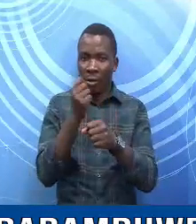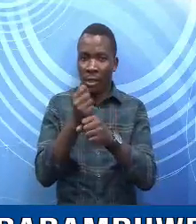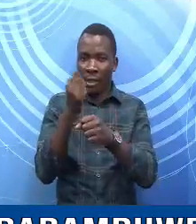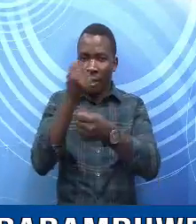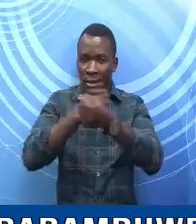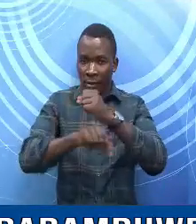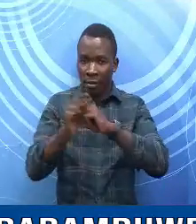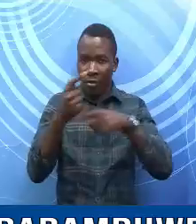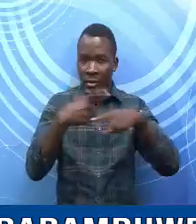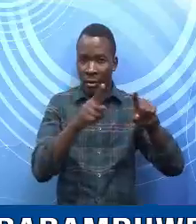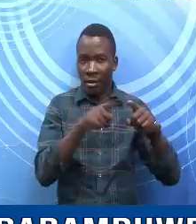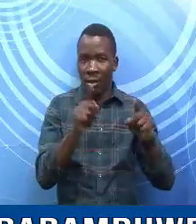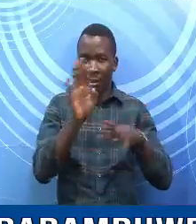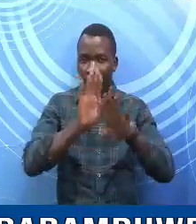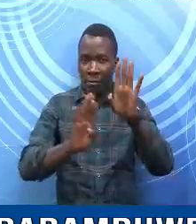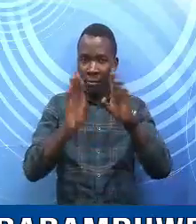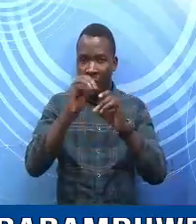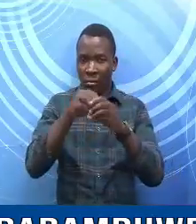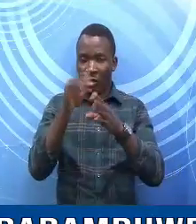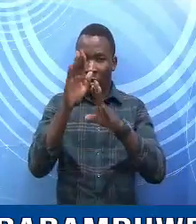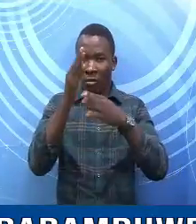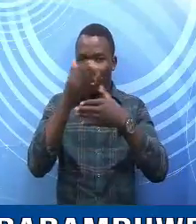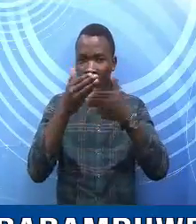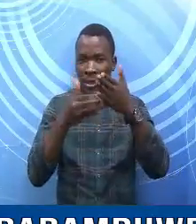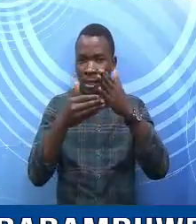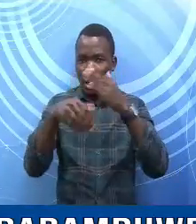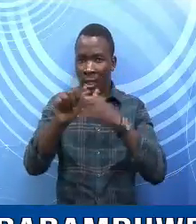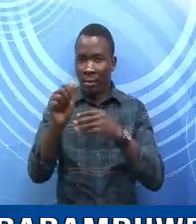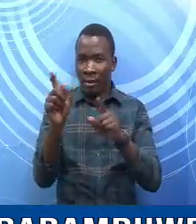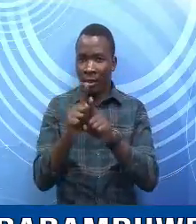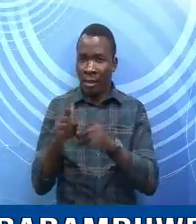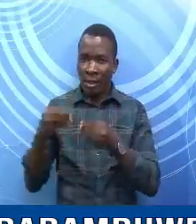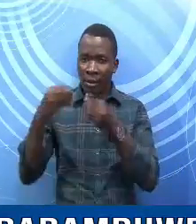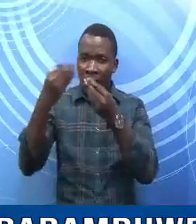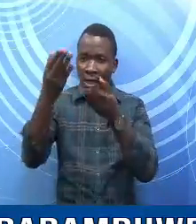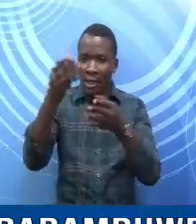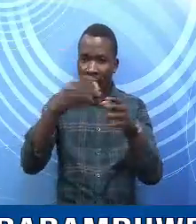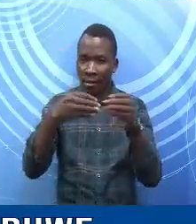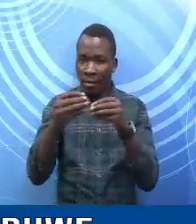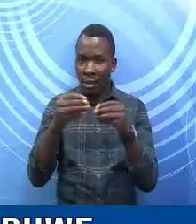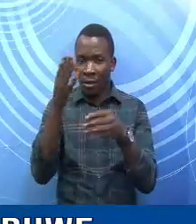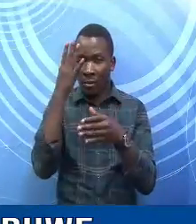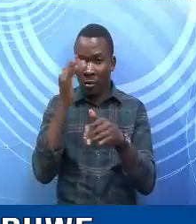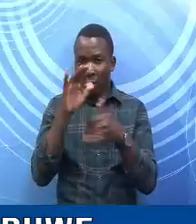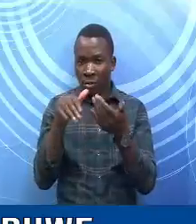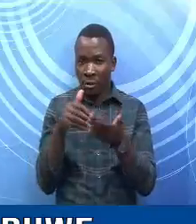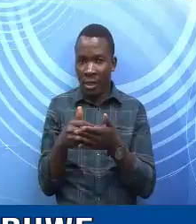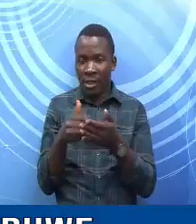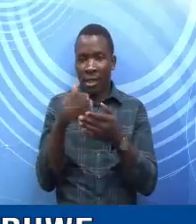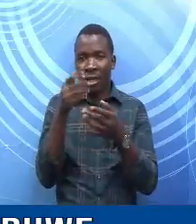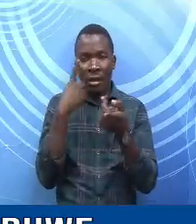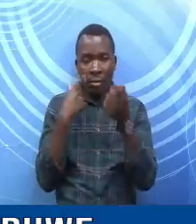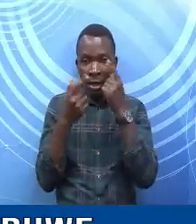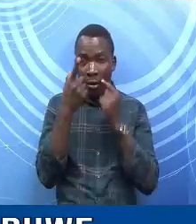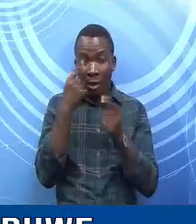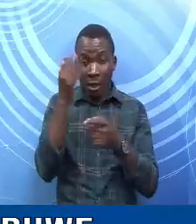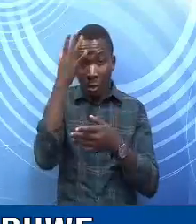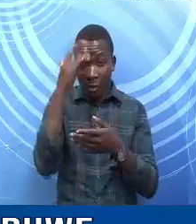uruhare mu kwiyubakwa ryacyo ndetse n'abahatanze ibikoresho, bo bakomeje kurira yo kwarika ngo bitewe n'uko baje kwamburwa na rwiyemezamirimo watsindiye